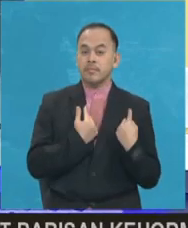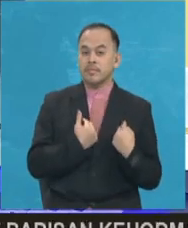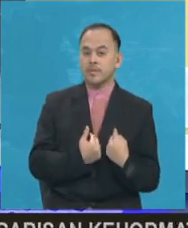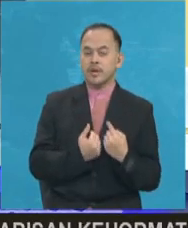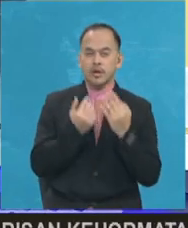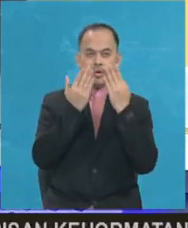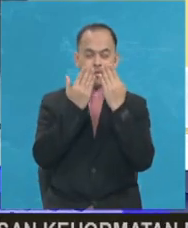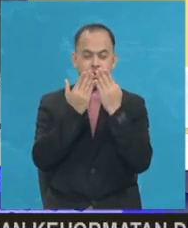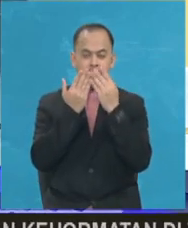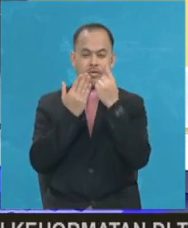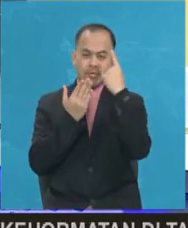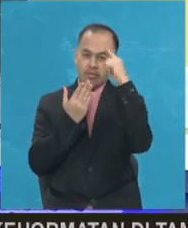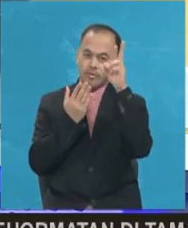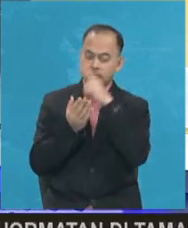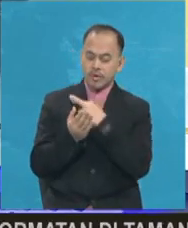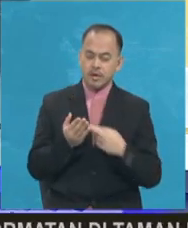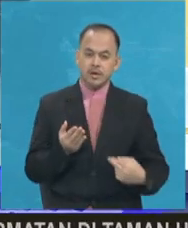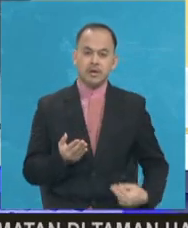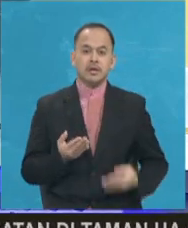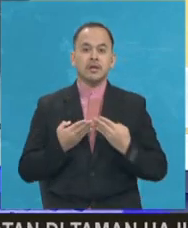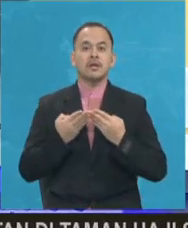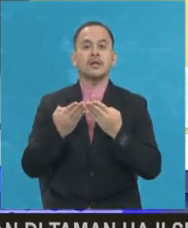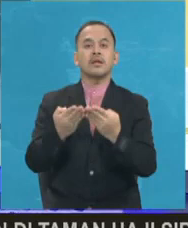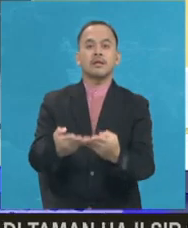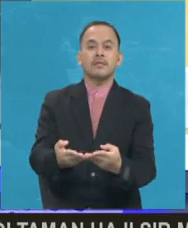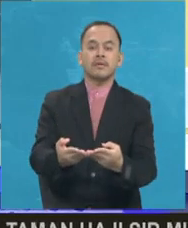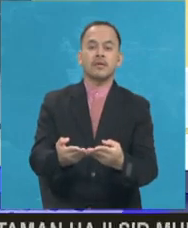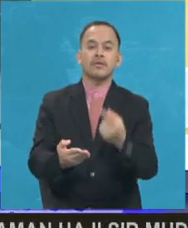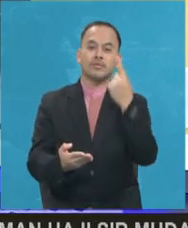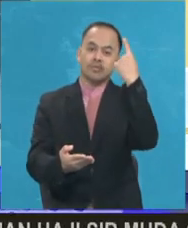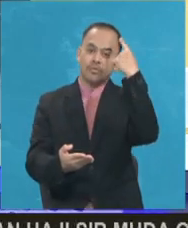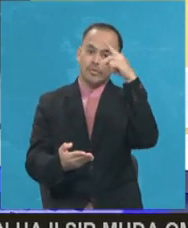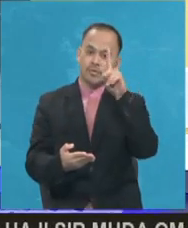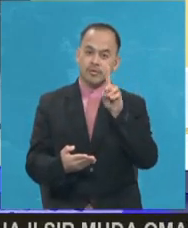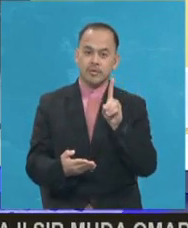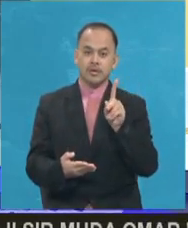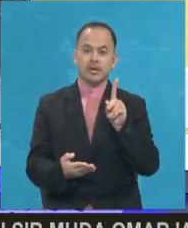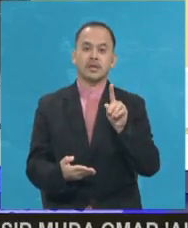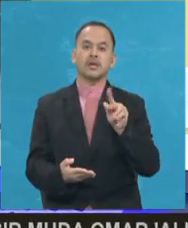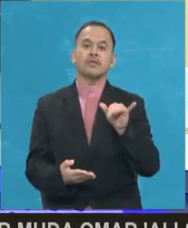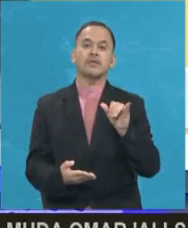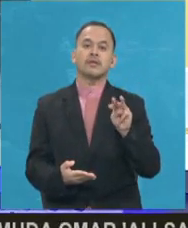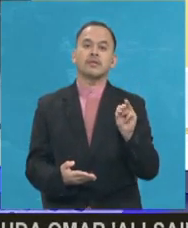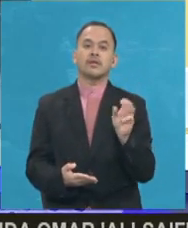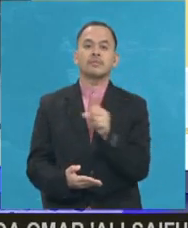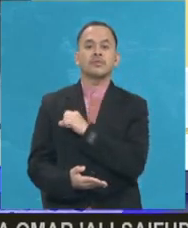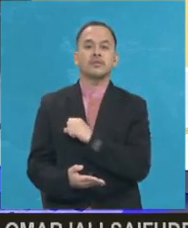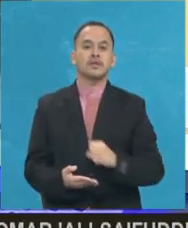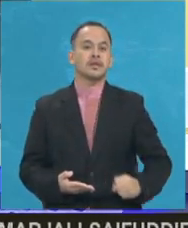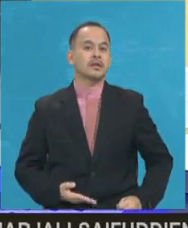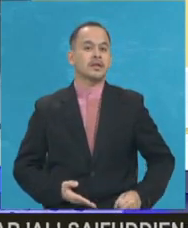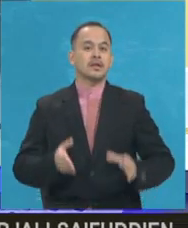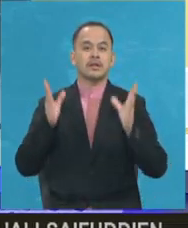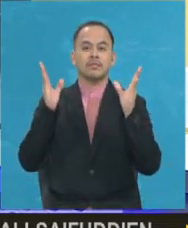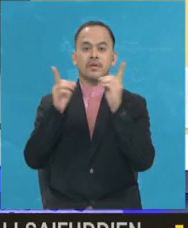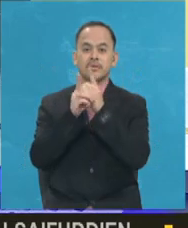kepada raja yang dikasihi disembahkan karet majelis kebawah duli Yang Maha Mulia Paduka seri Baginda Sultan dan yang di-pertuan negara